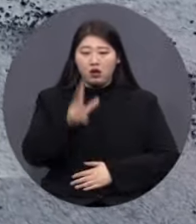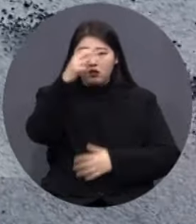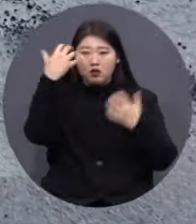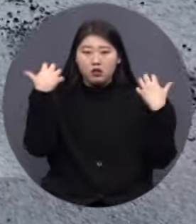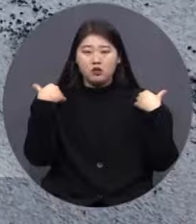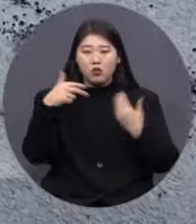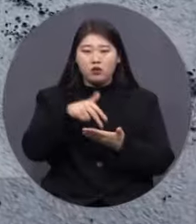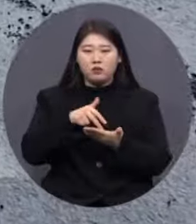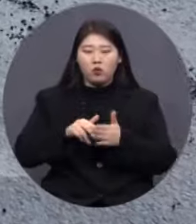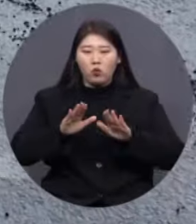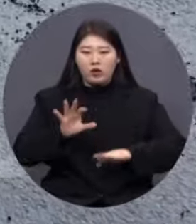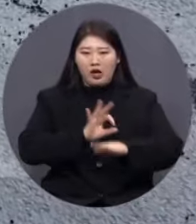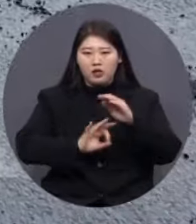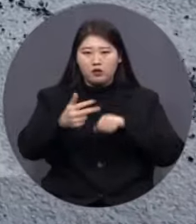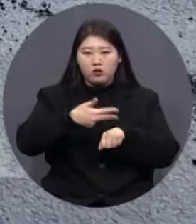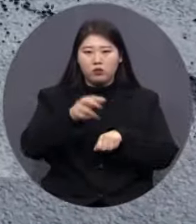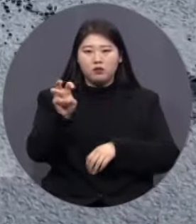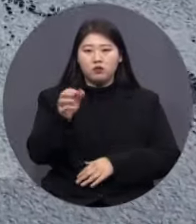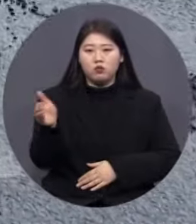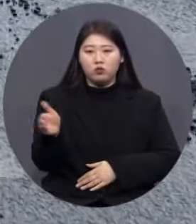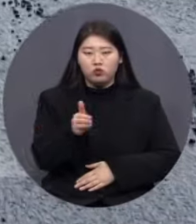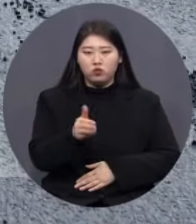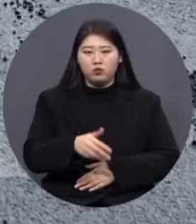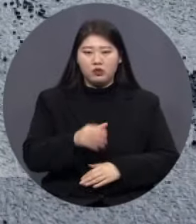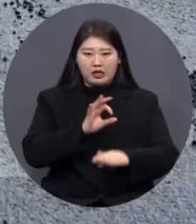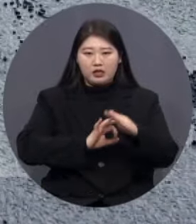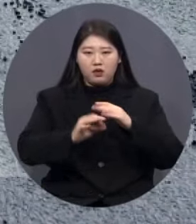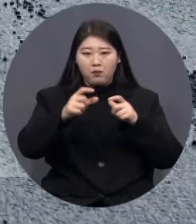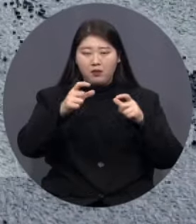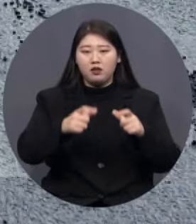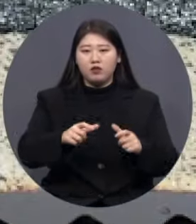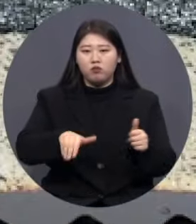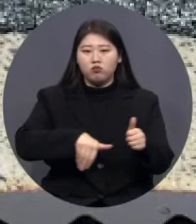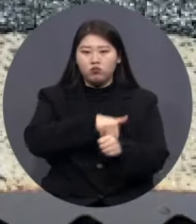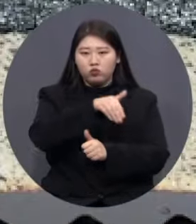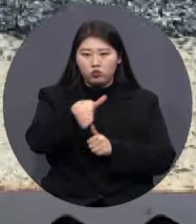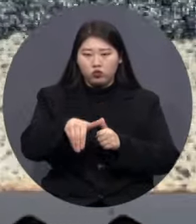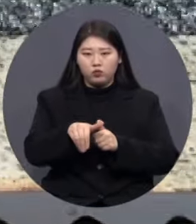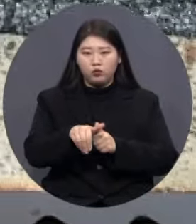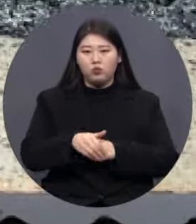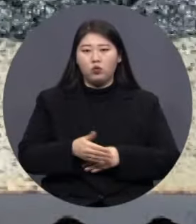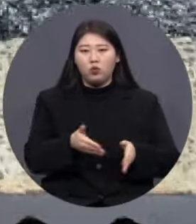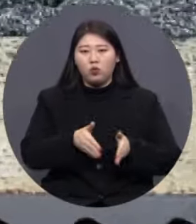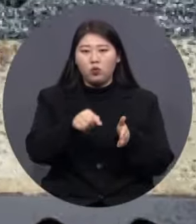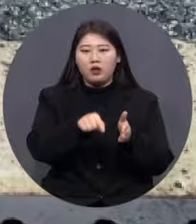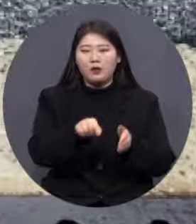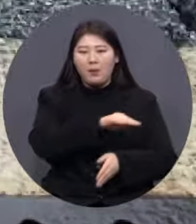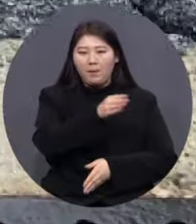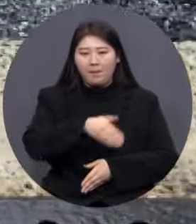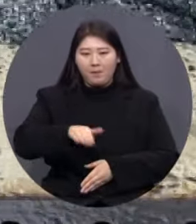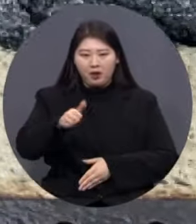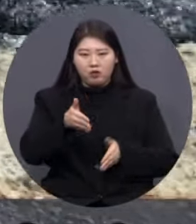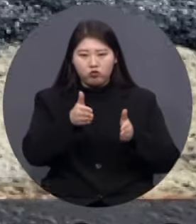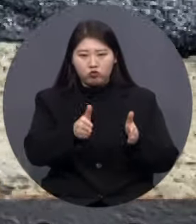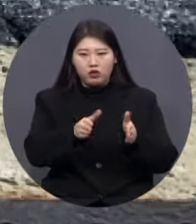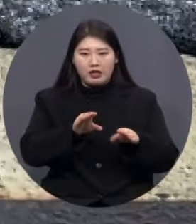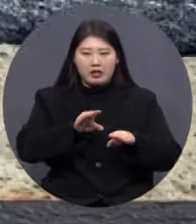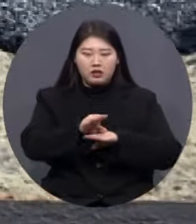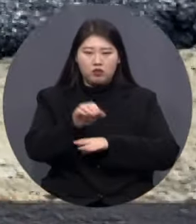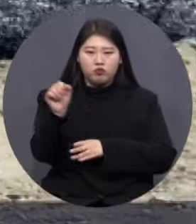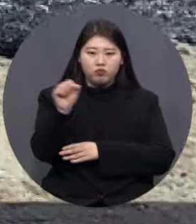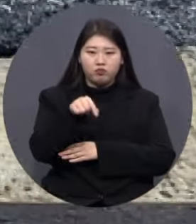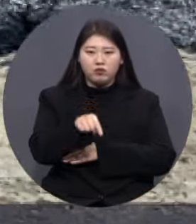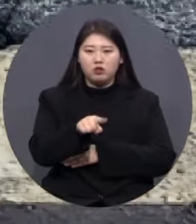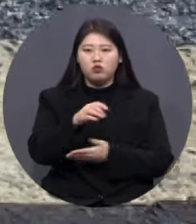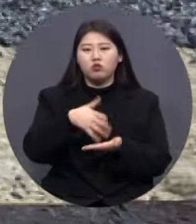따르면 오늘 아침 7시 반쯤 성판 휴게소와 숲터널 사이 오륙 도로에서 파임 구간을 지나던 차량